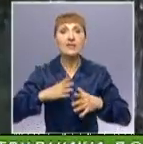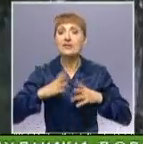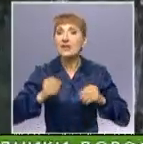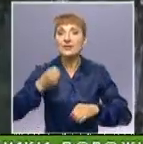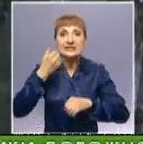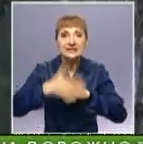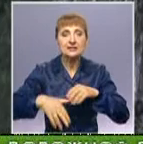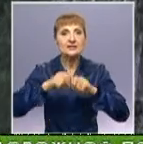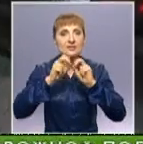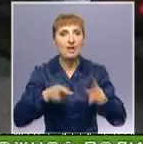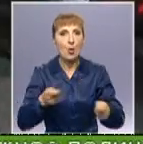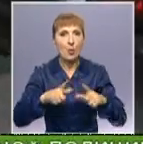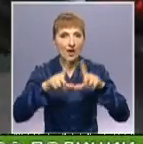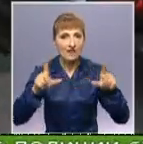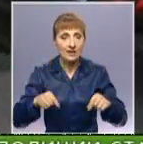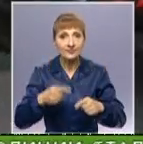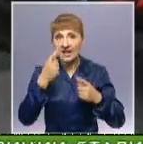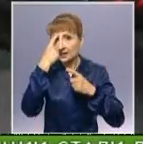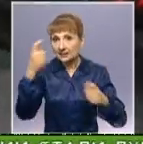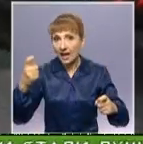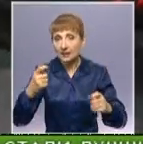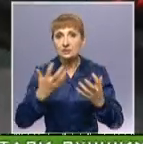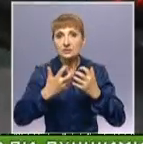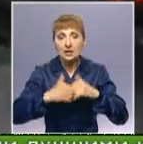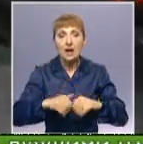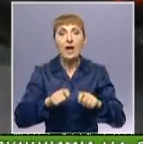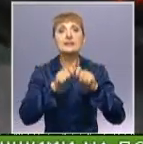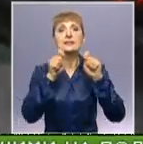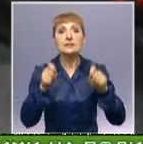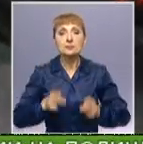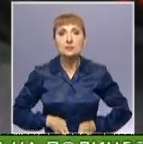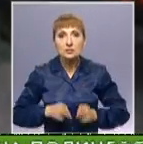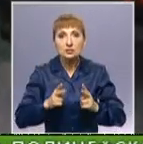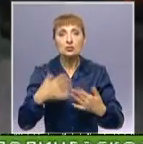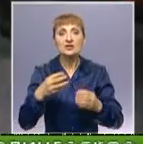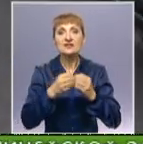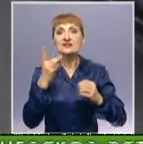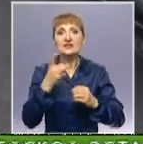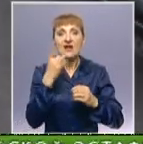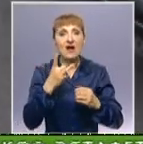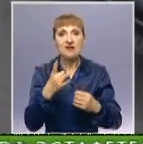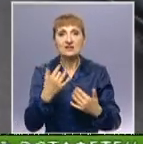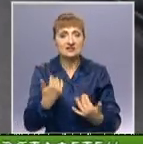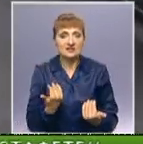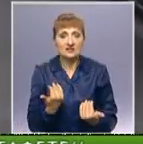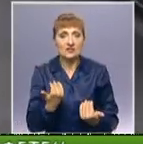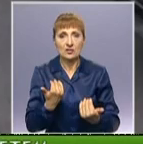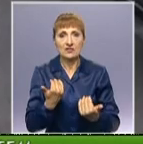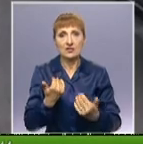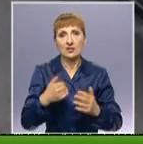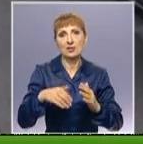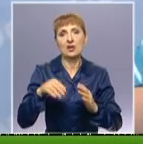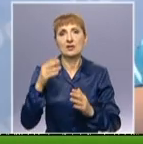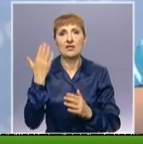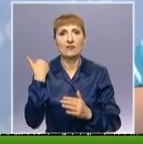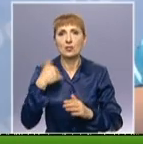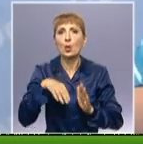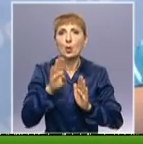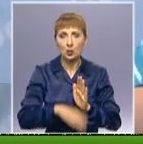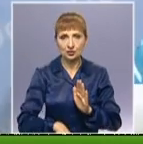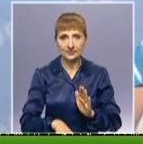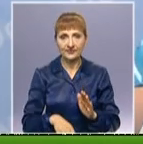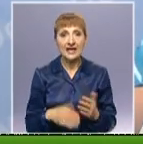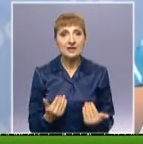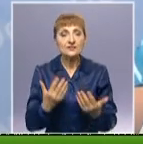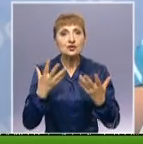центра оперативного управления, данные статистики раскрываемости преступлений почти в 10 раз уступали сегодняшним показателям. Мы на